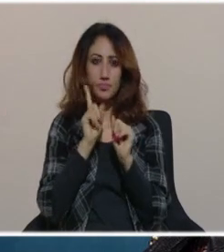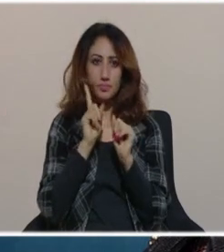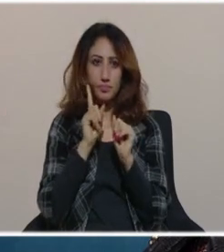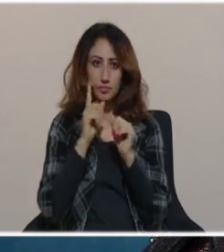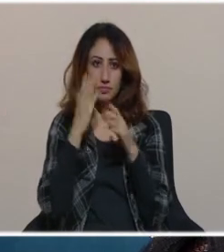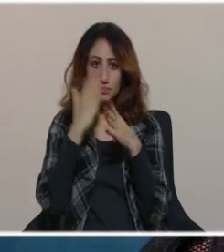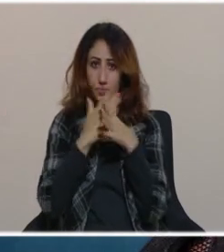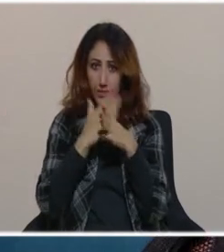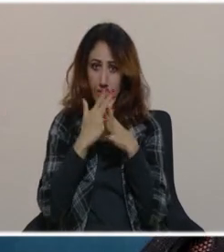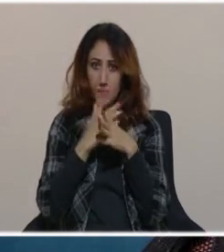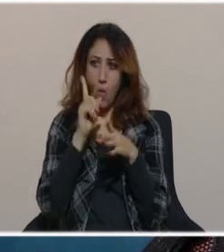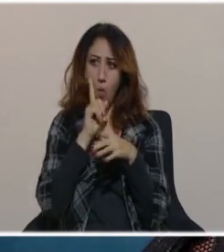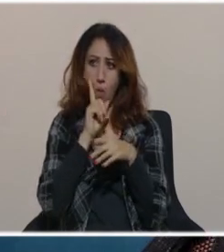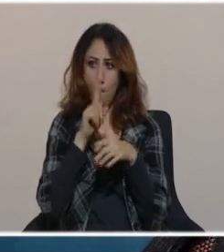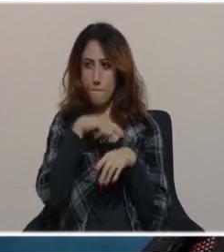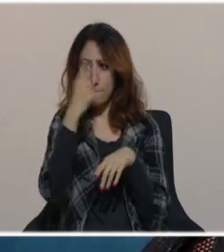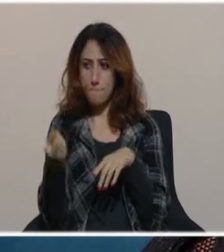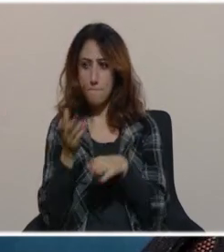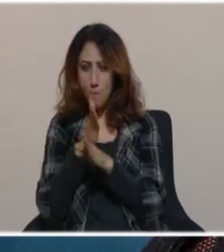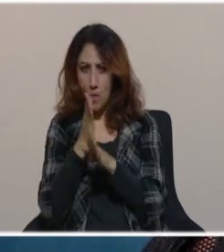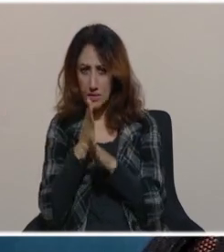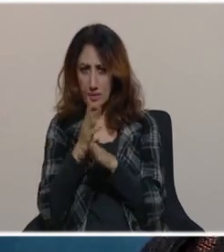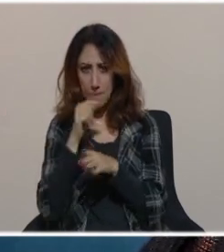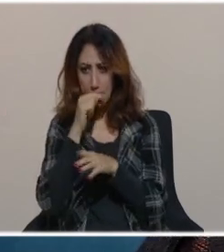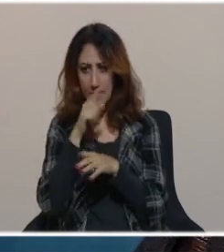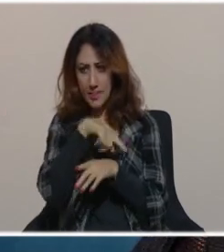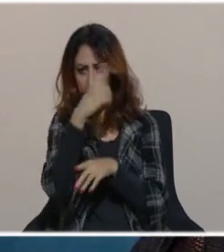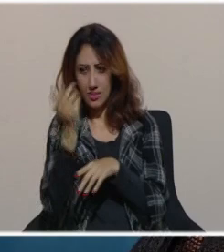يعني انها ام امينه وانه